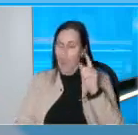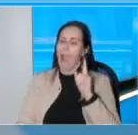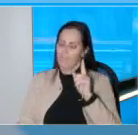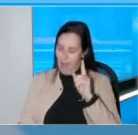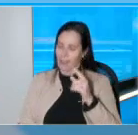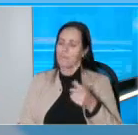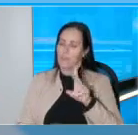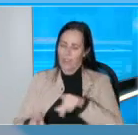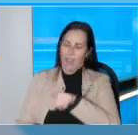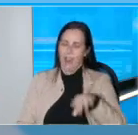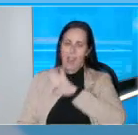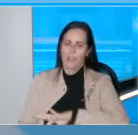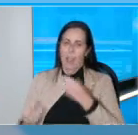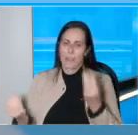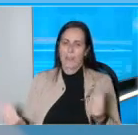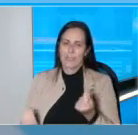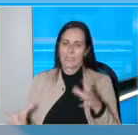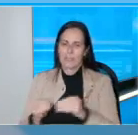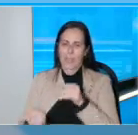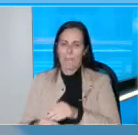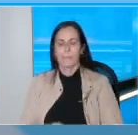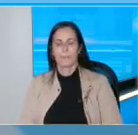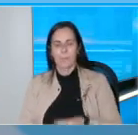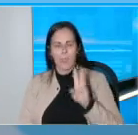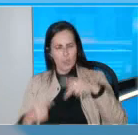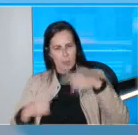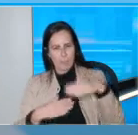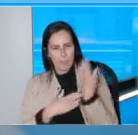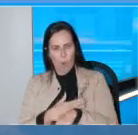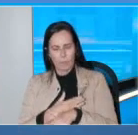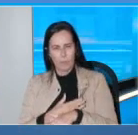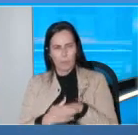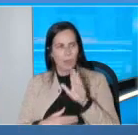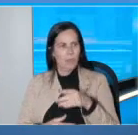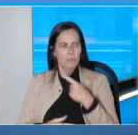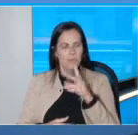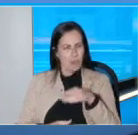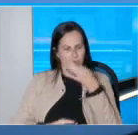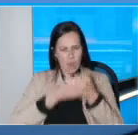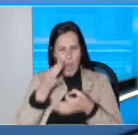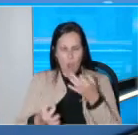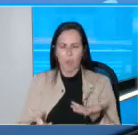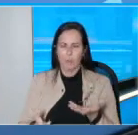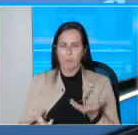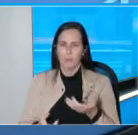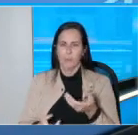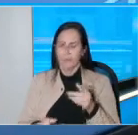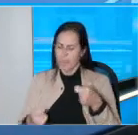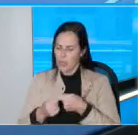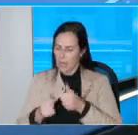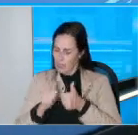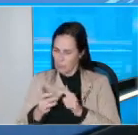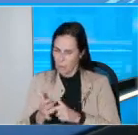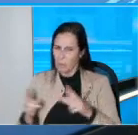הם גם מכניסים הרבה כסף למועדון עצמו. אז יש בימים האחרונים דיווחים או שאלות בתקשורת, תקשורת ספורט